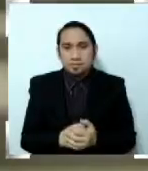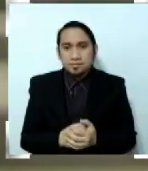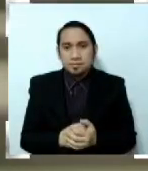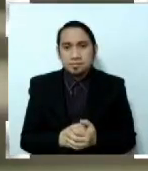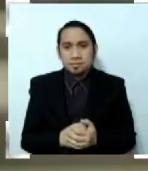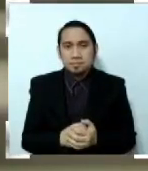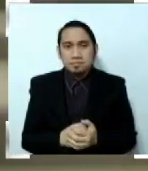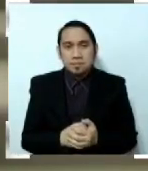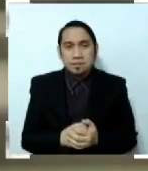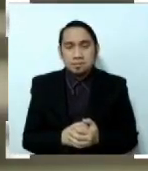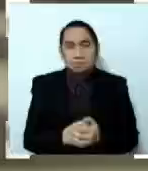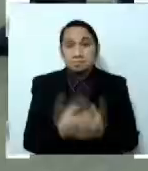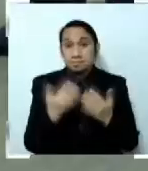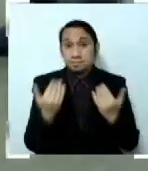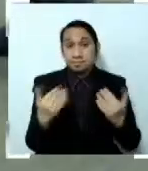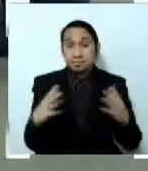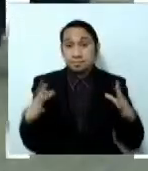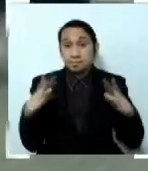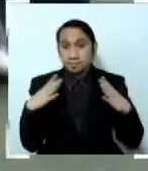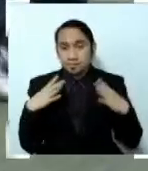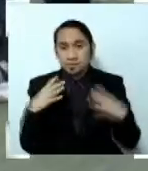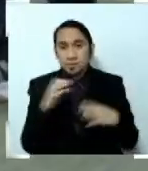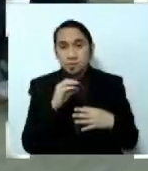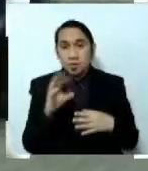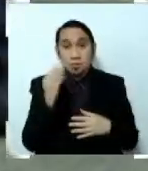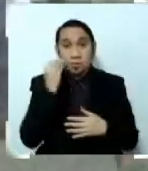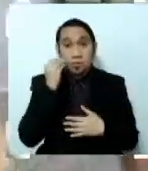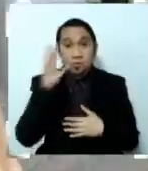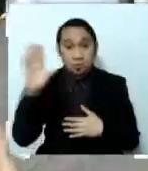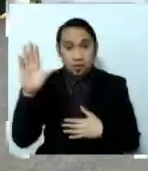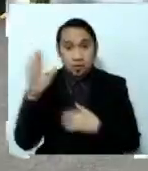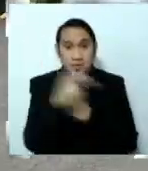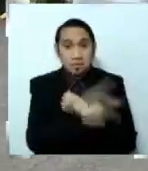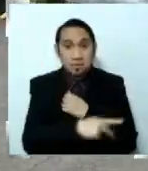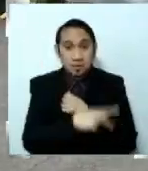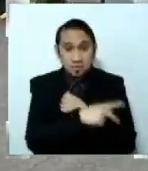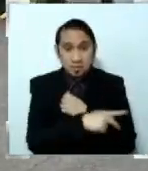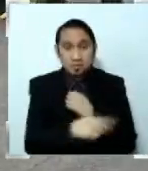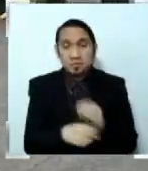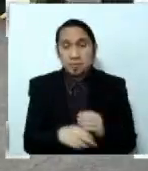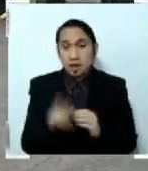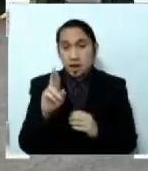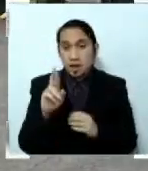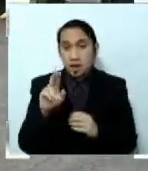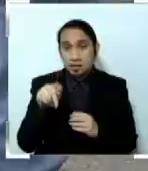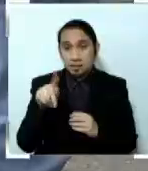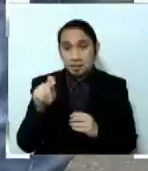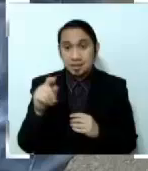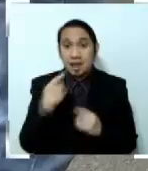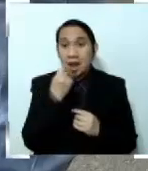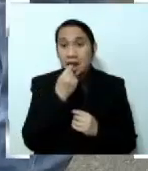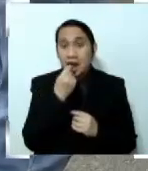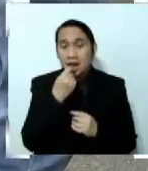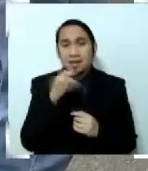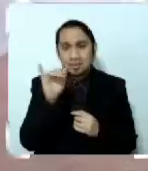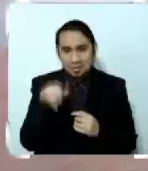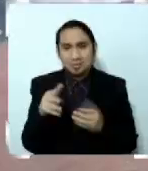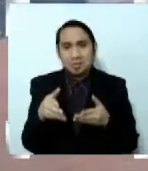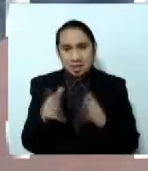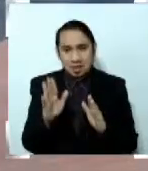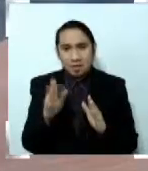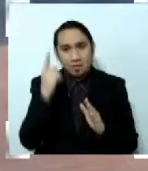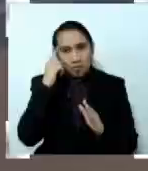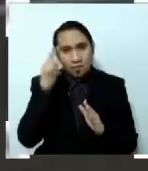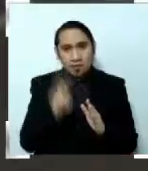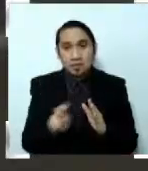Sa mga bakasyonista o umuuwi sa kanilang probinsya, RT-PCR test ang susi para makabiyahe. Kaya nga marami